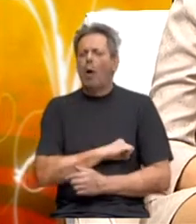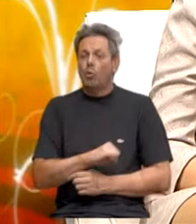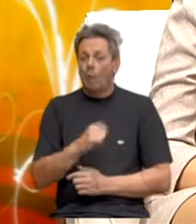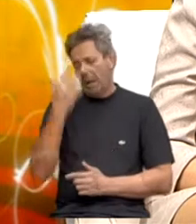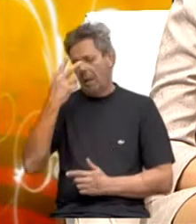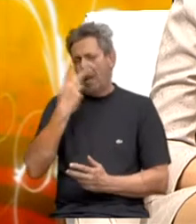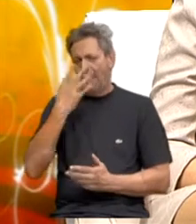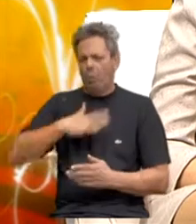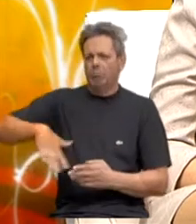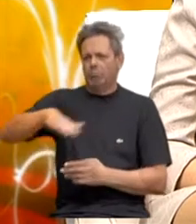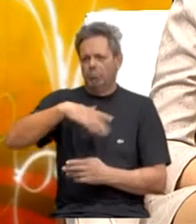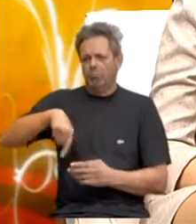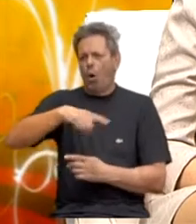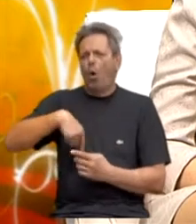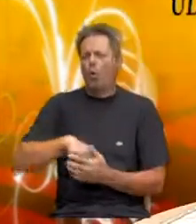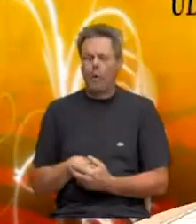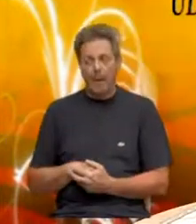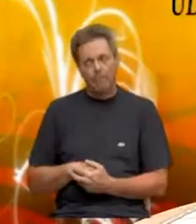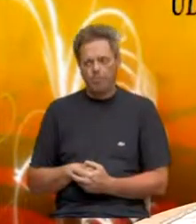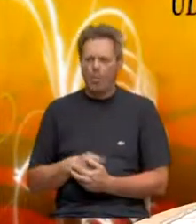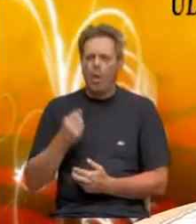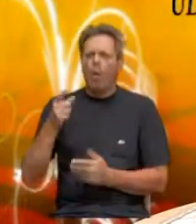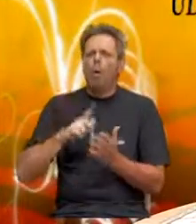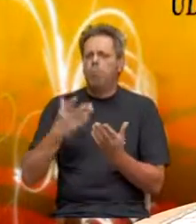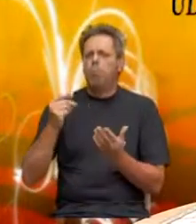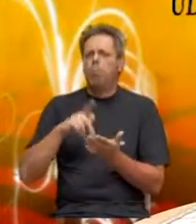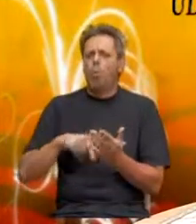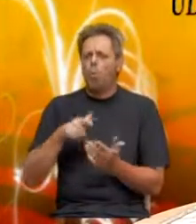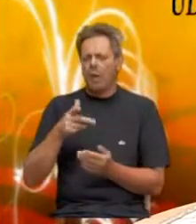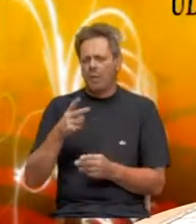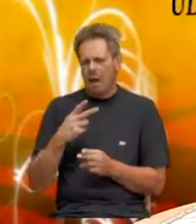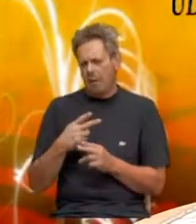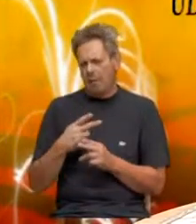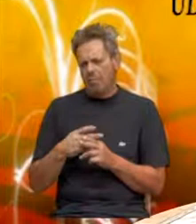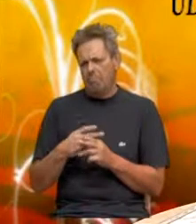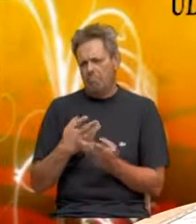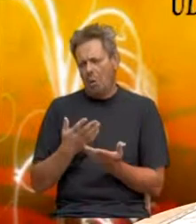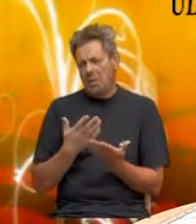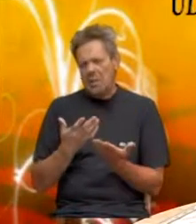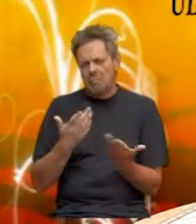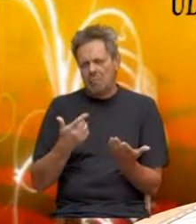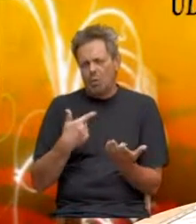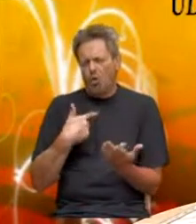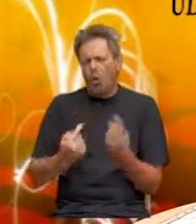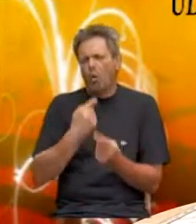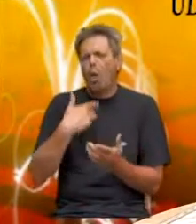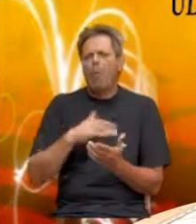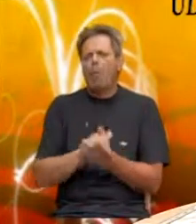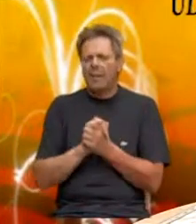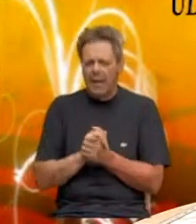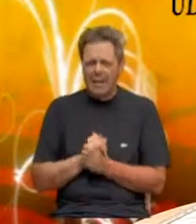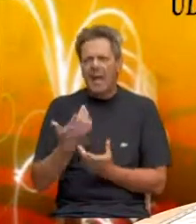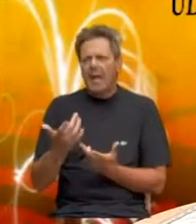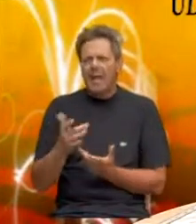okolina. I često puta taj bolesnik, to se meni desilo, u mojoj prijateljici se desilo da je suprug pokazivao neke